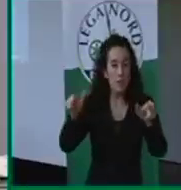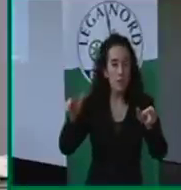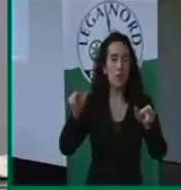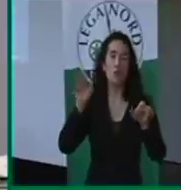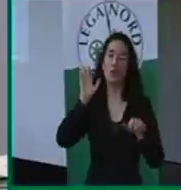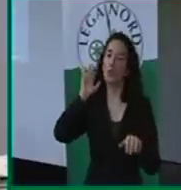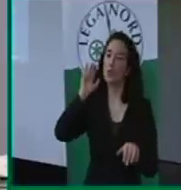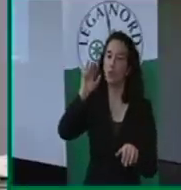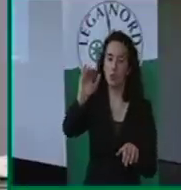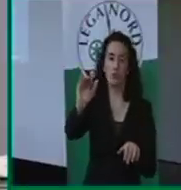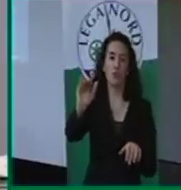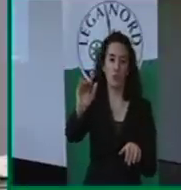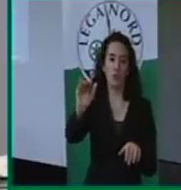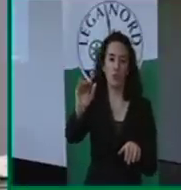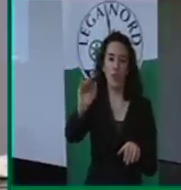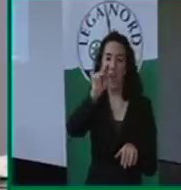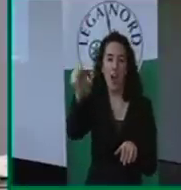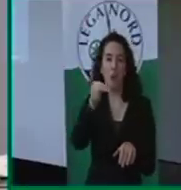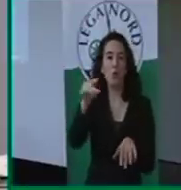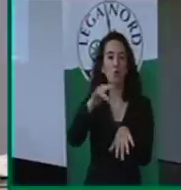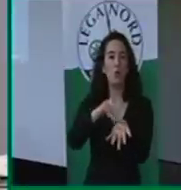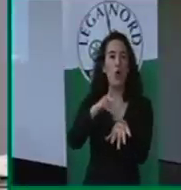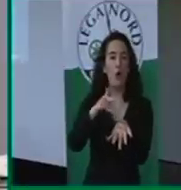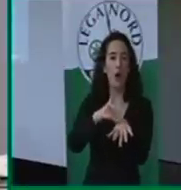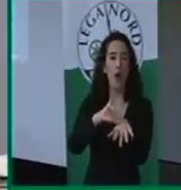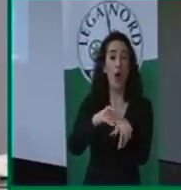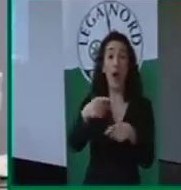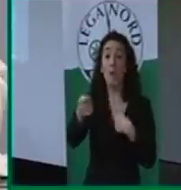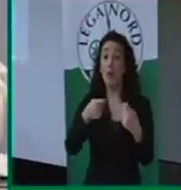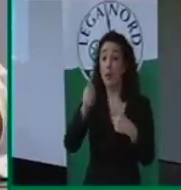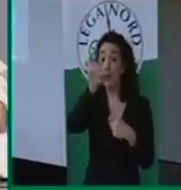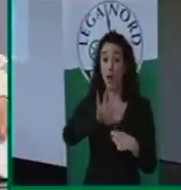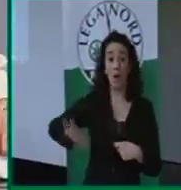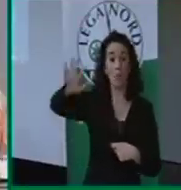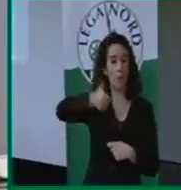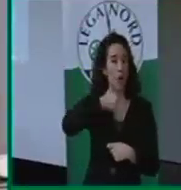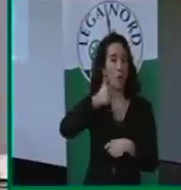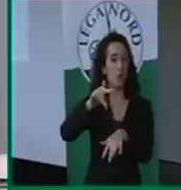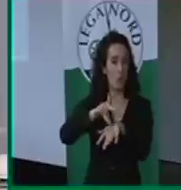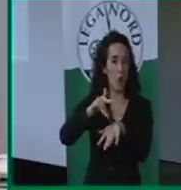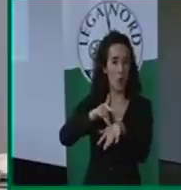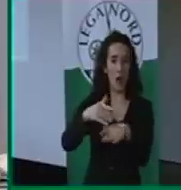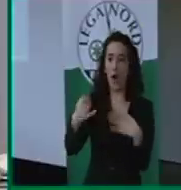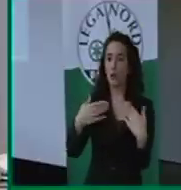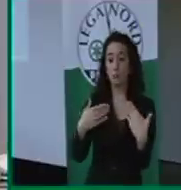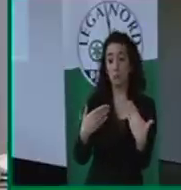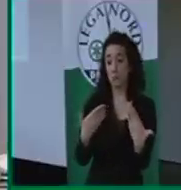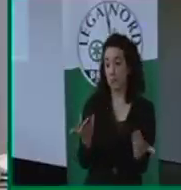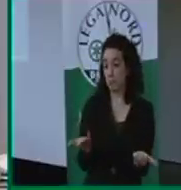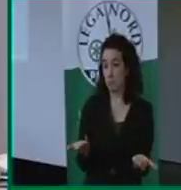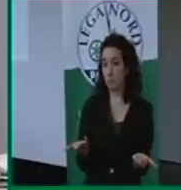confronta con l'euro e il mercato unico europeo lasciamo Allora